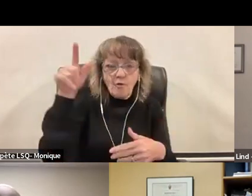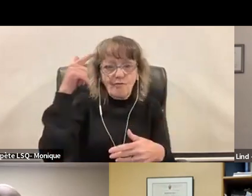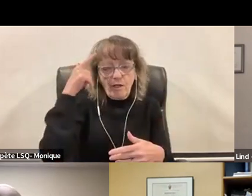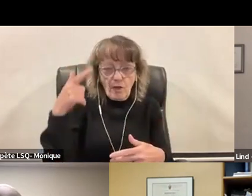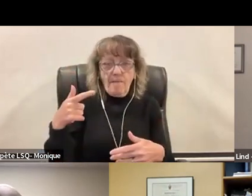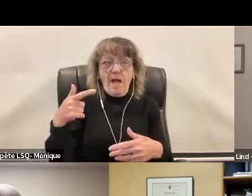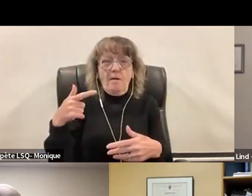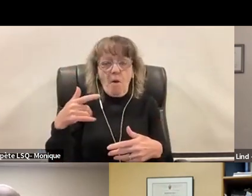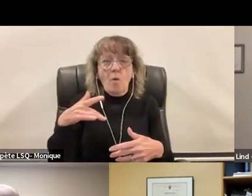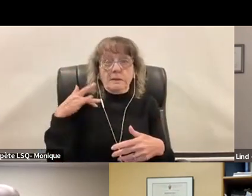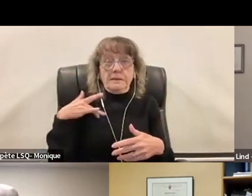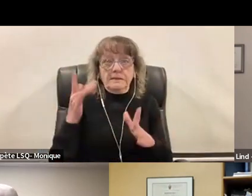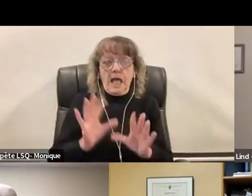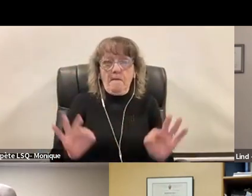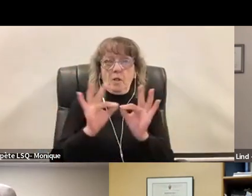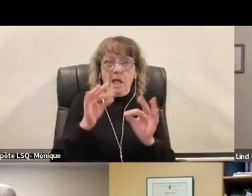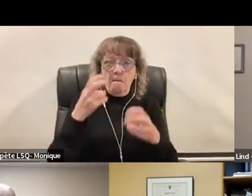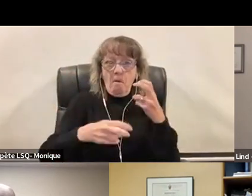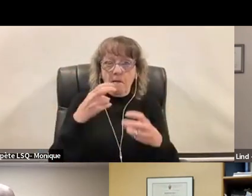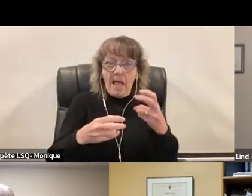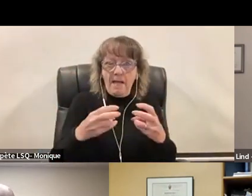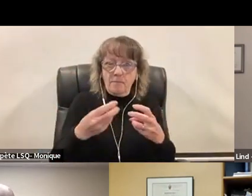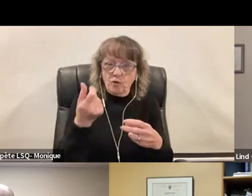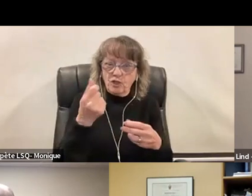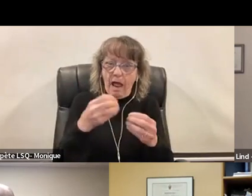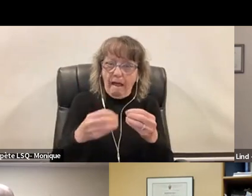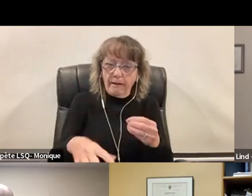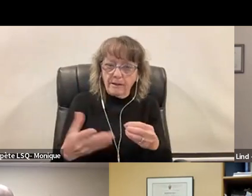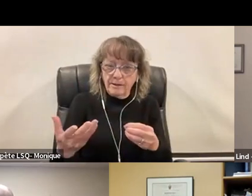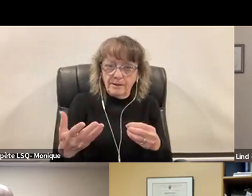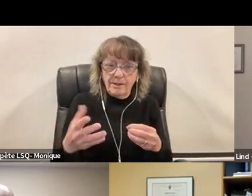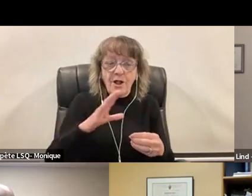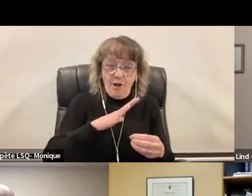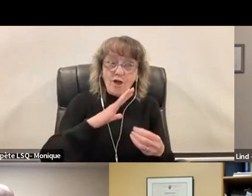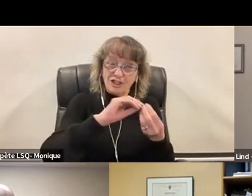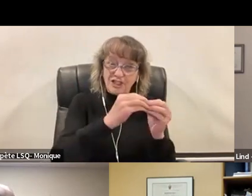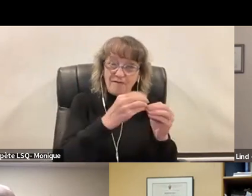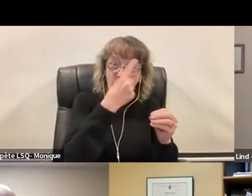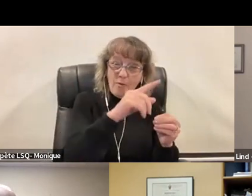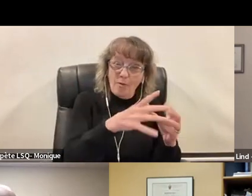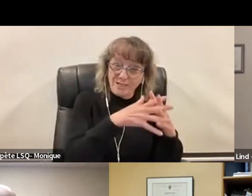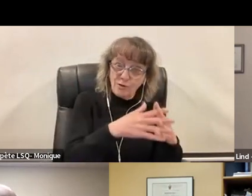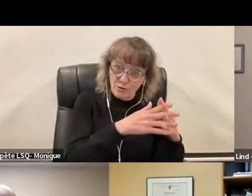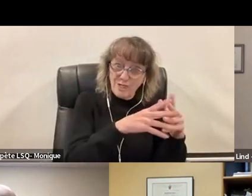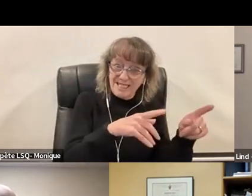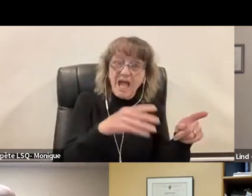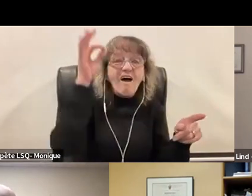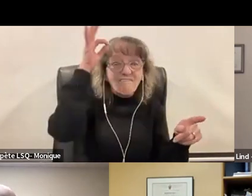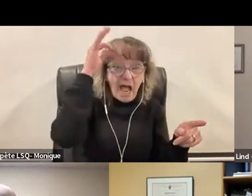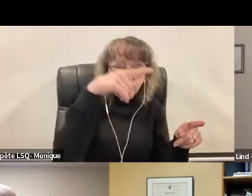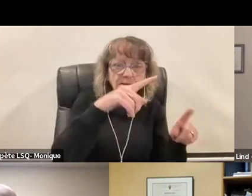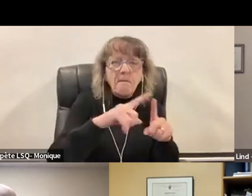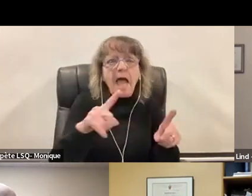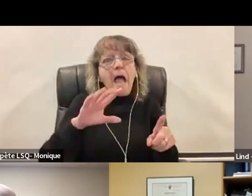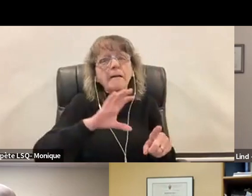réalise l'importance du problème, et qu'à l'heure actuelle, on a des chiffres pour les États-Unis, des chiffres en France, mais pas encore des chiffres au Canada.